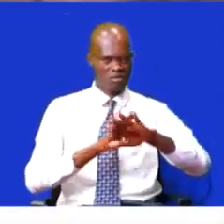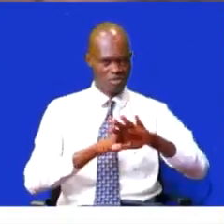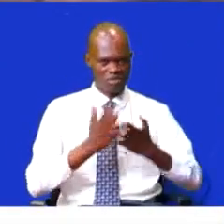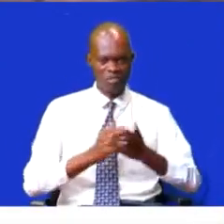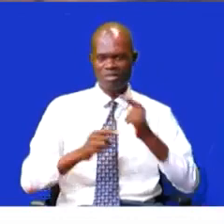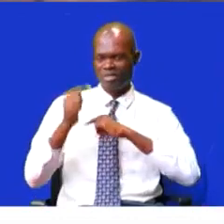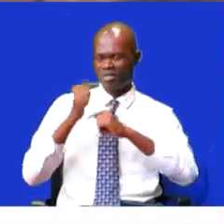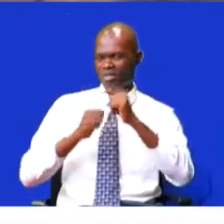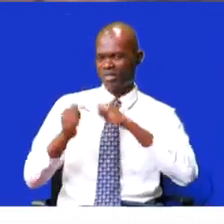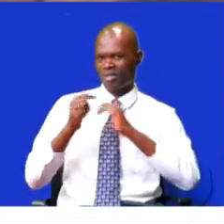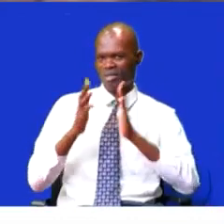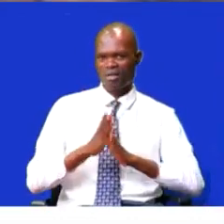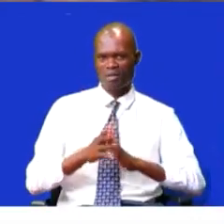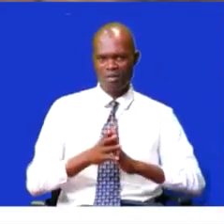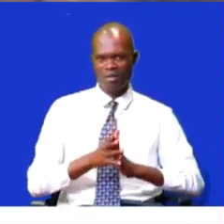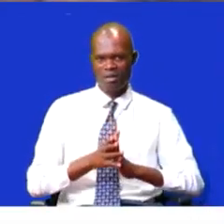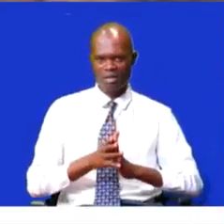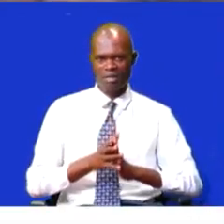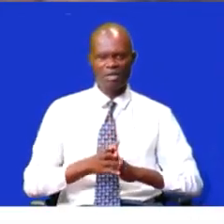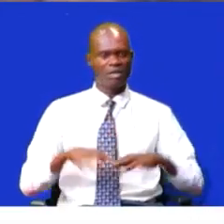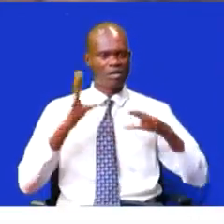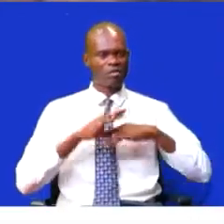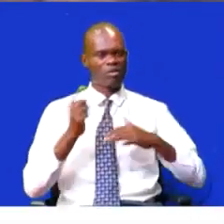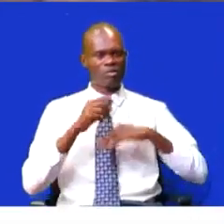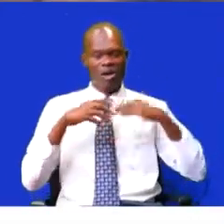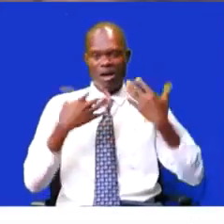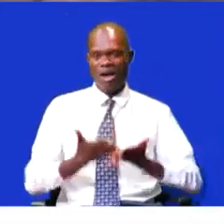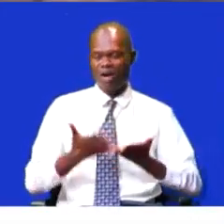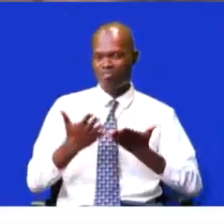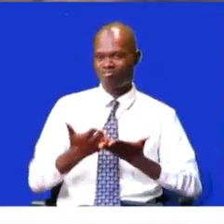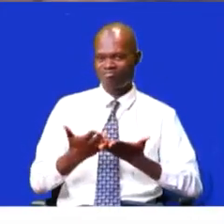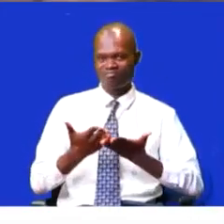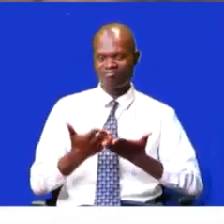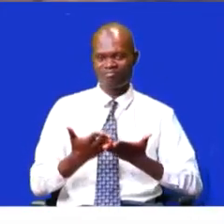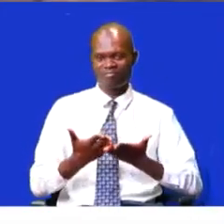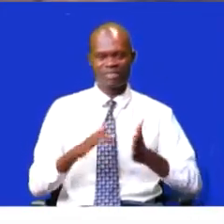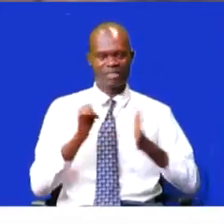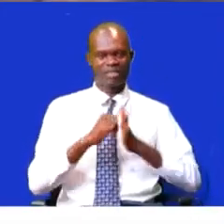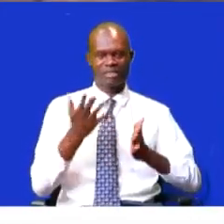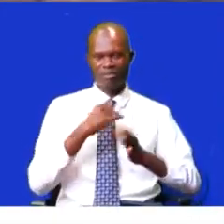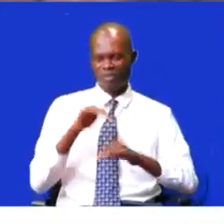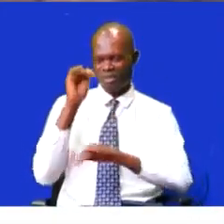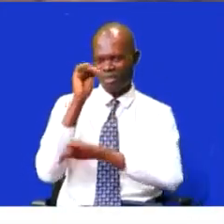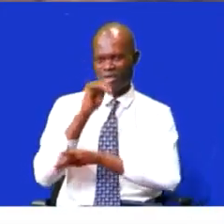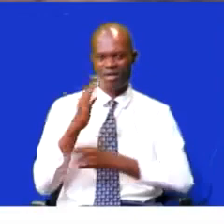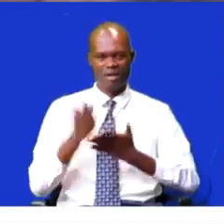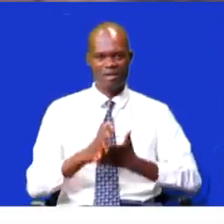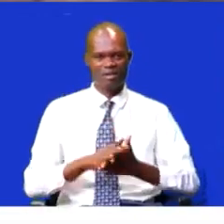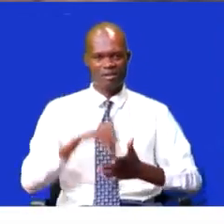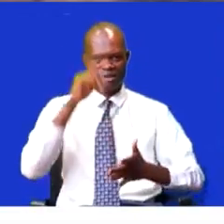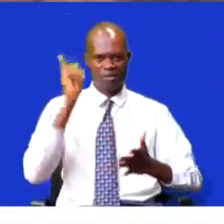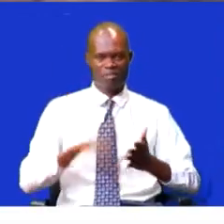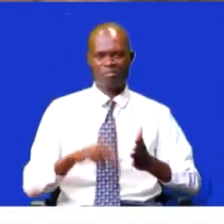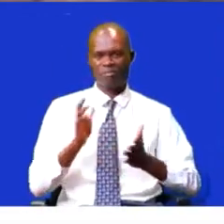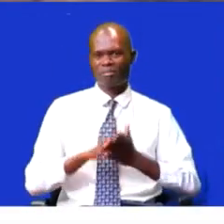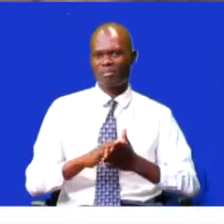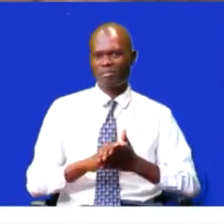kwa miwili ya watu ambao wamedala kwa ajili wamekufa kwa vita. That is my appeal. We must